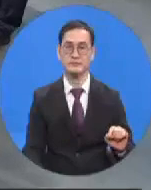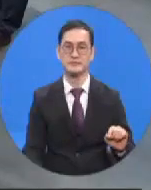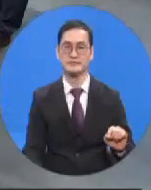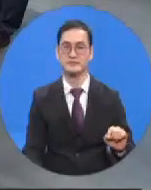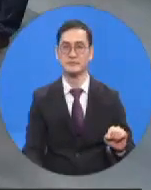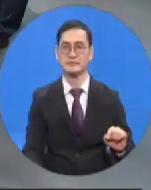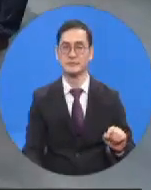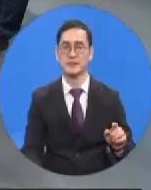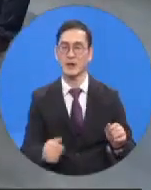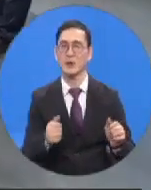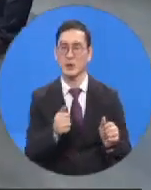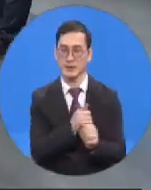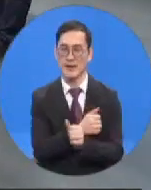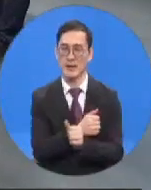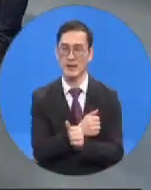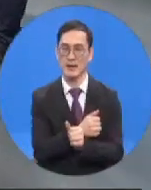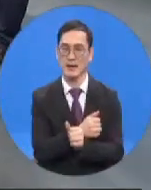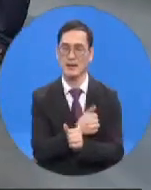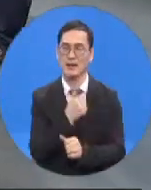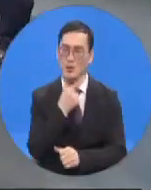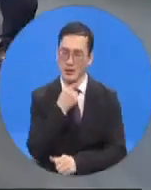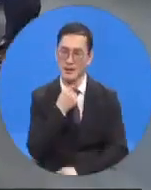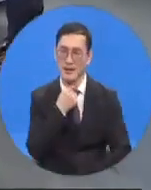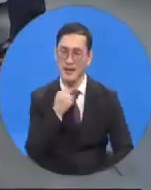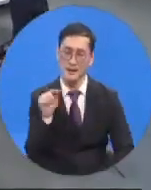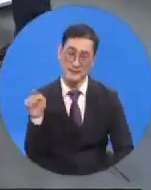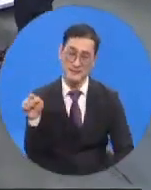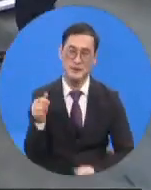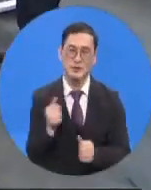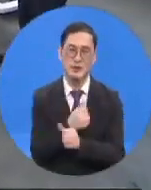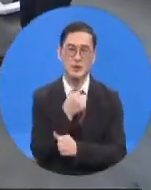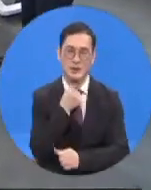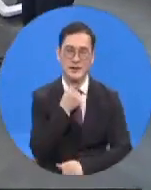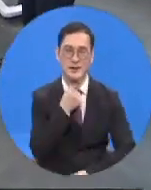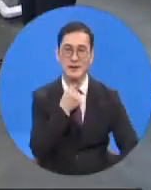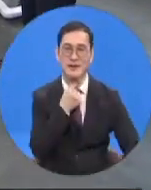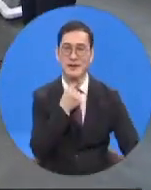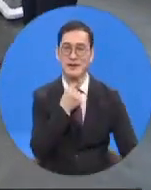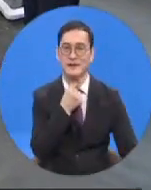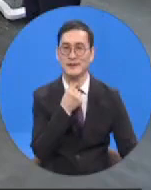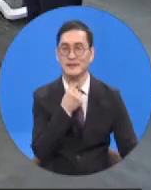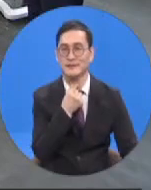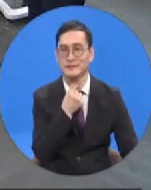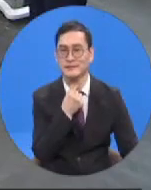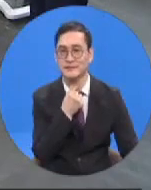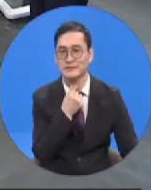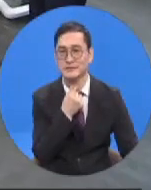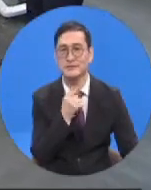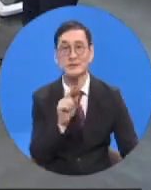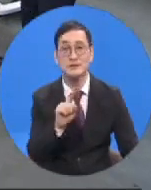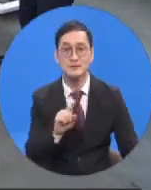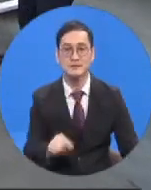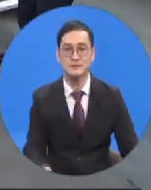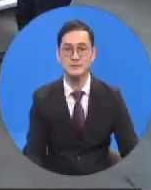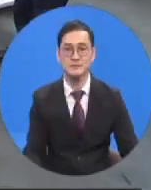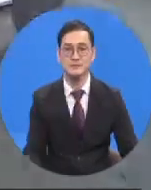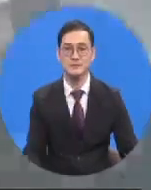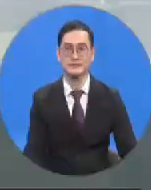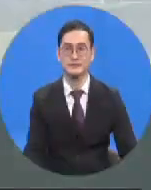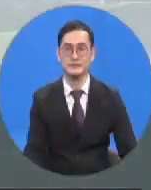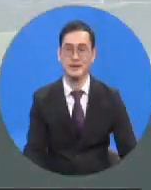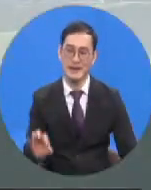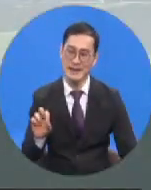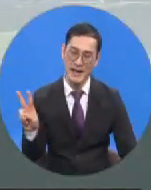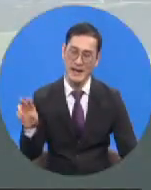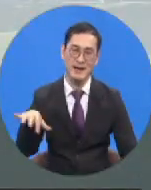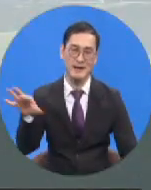더 높다라고 나타난 조사 결과인데, 글쎄요, 의미가 어느 정도 있다고 볼 수 있을까요? 야당을